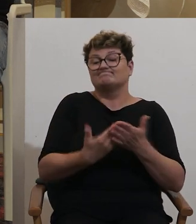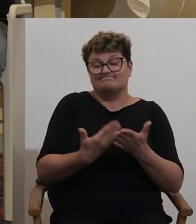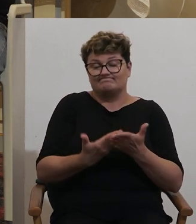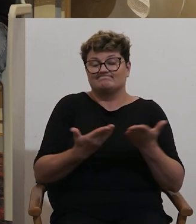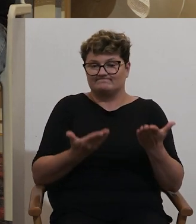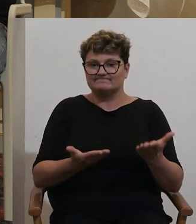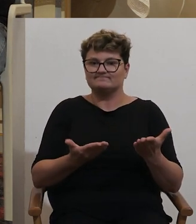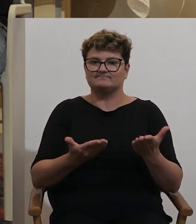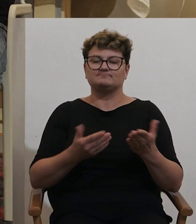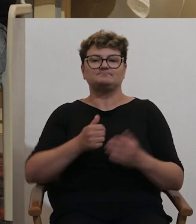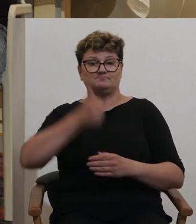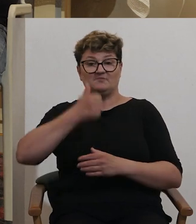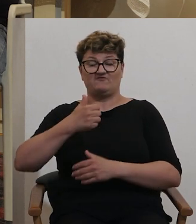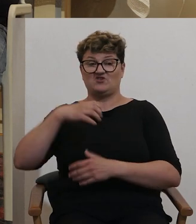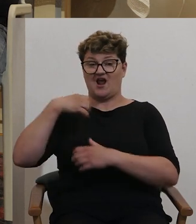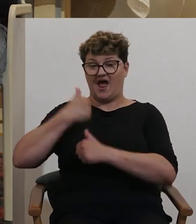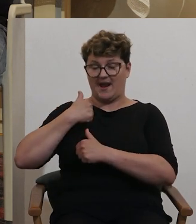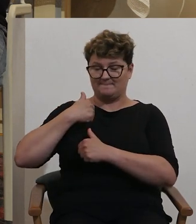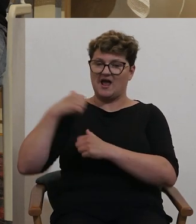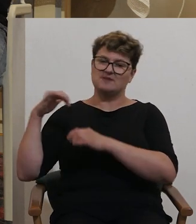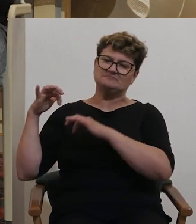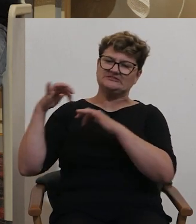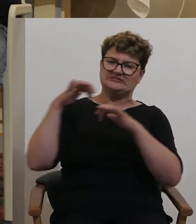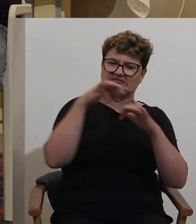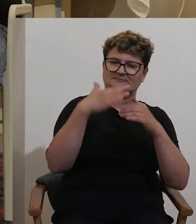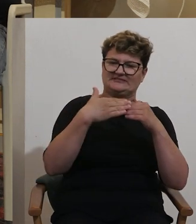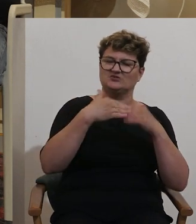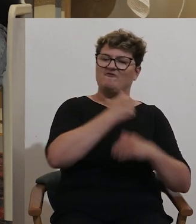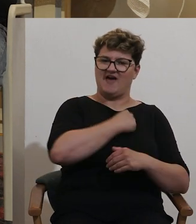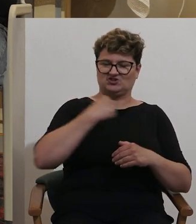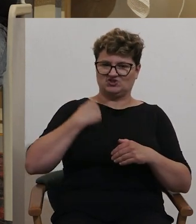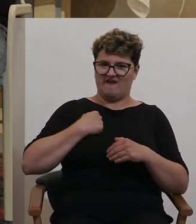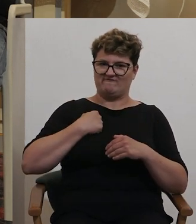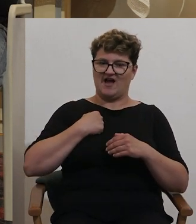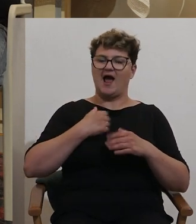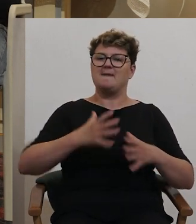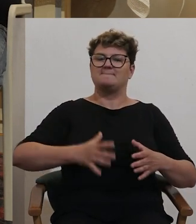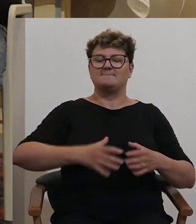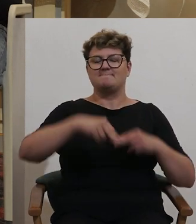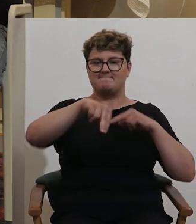jak pierwsza armia zbliżyła się do Warszawy i stanęła na Pradze